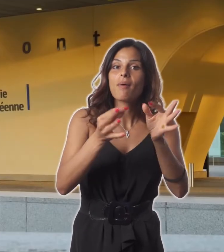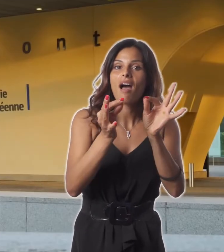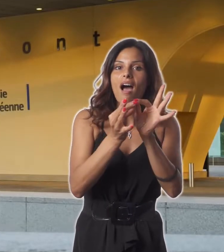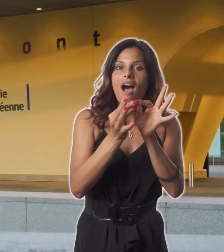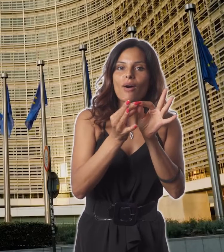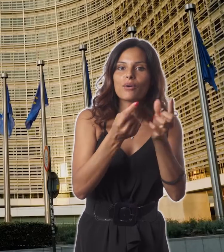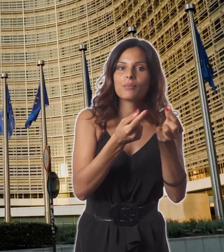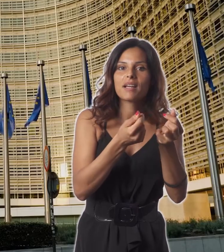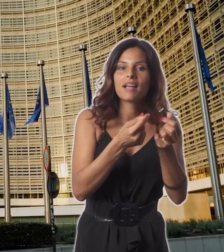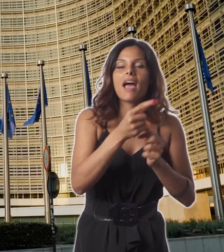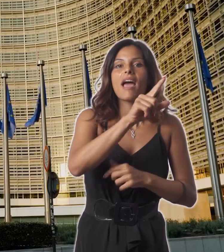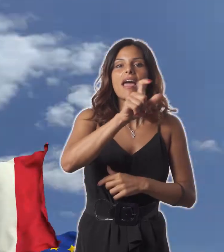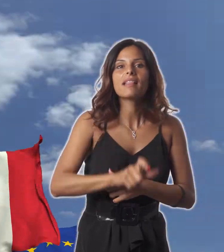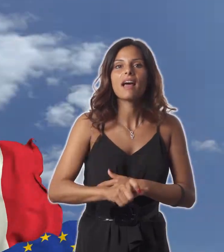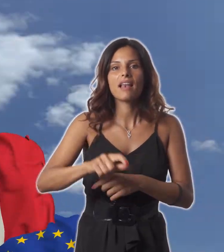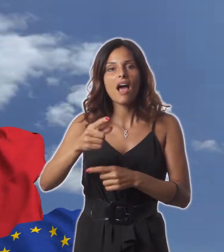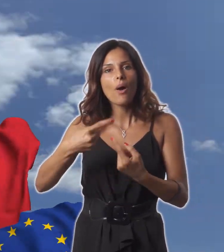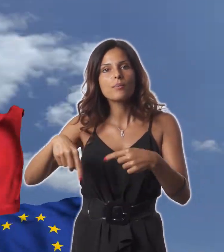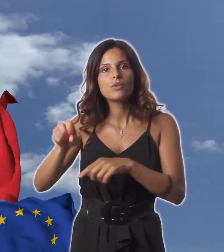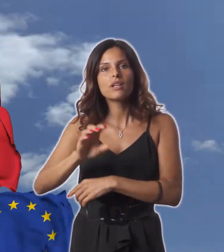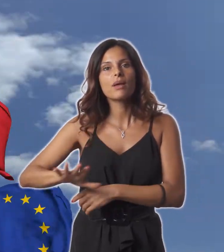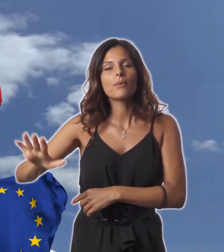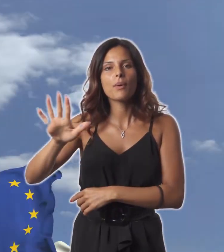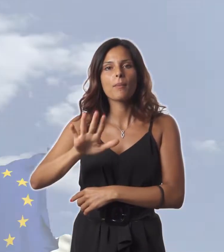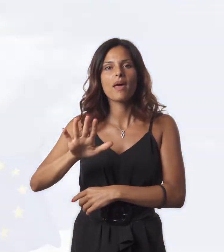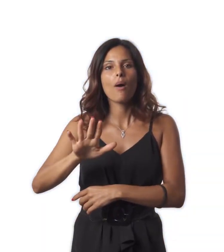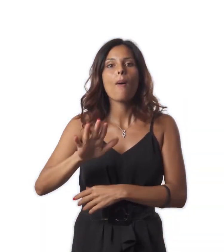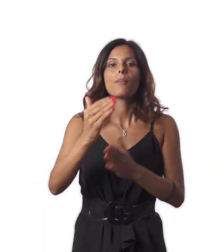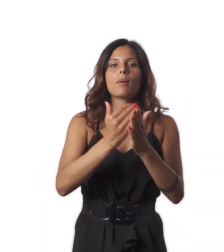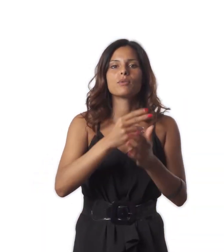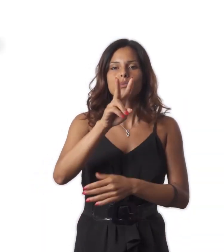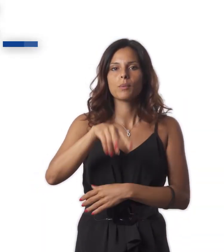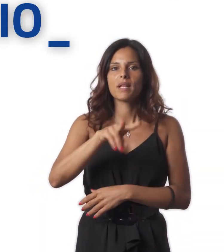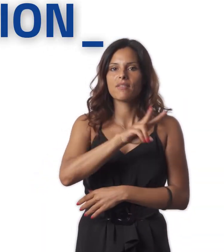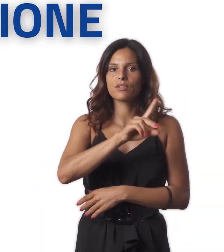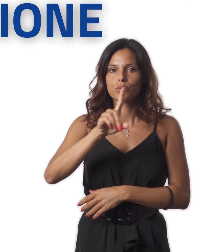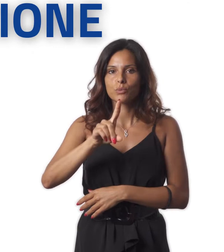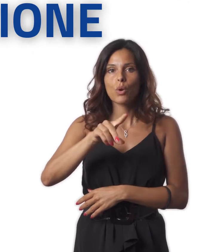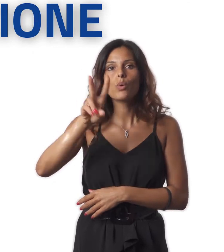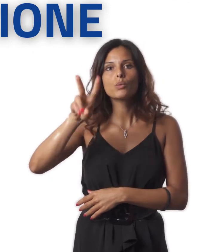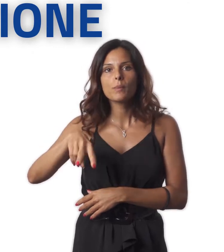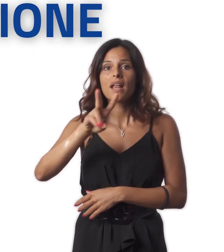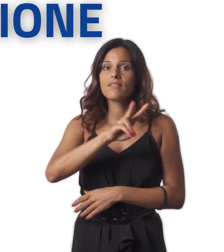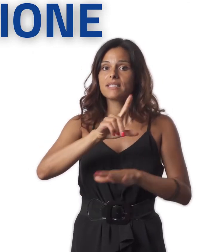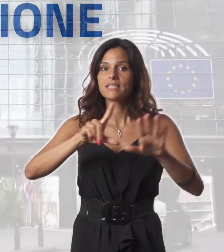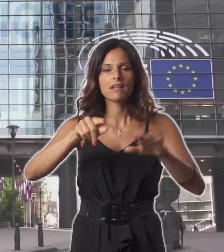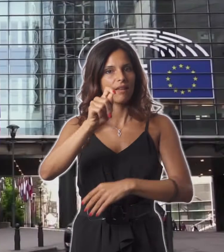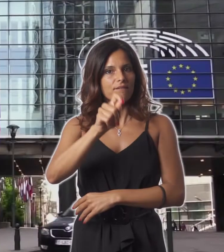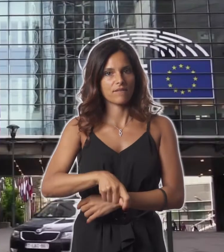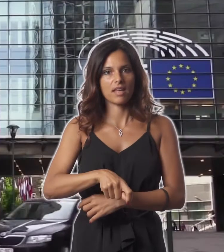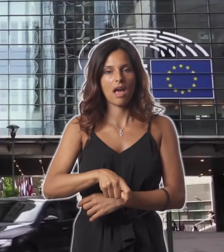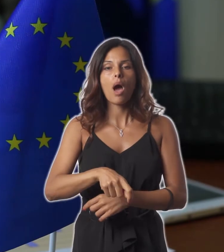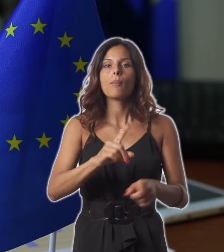la firma dell'accordo di partenariato tra l'Italia e la Commissione europea parte la programmazione 2021-2027.